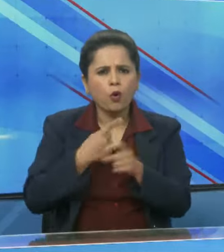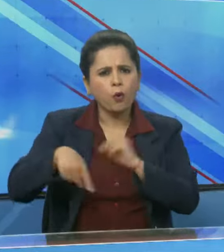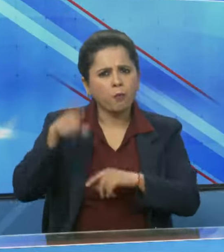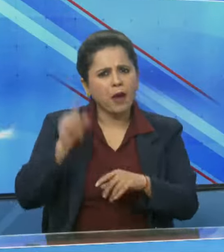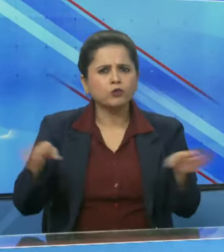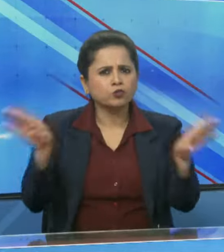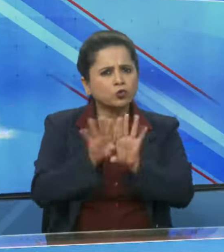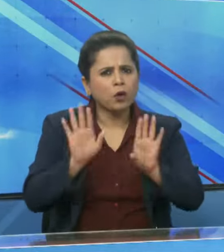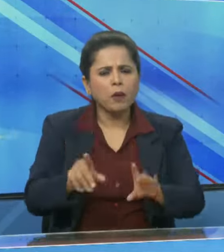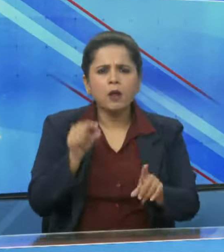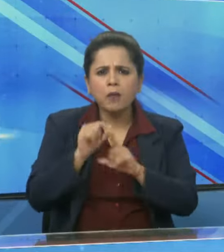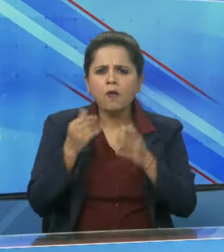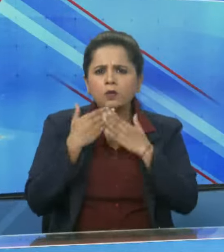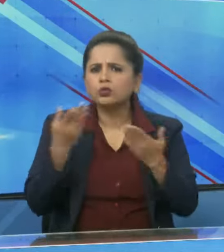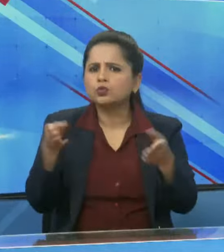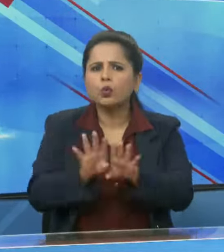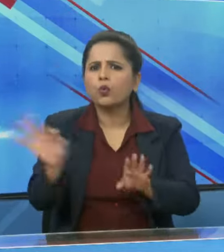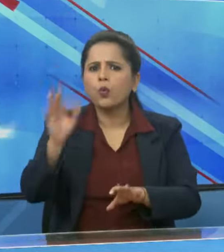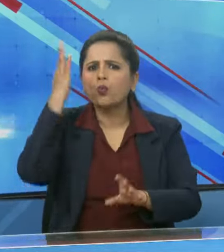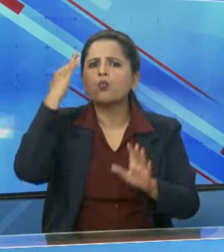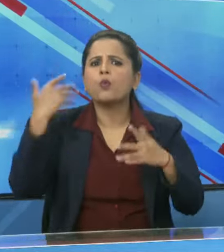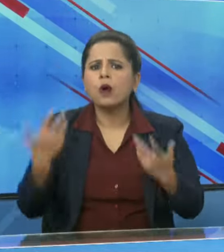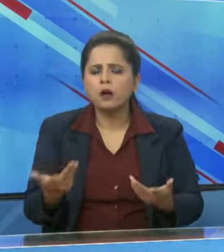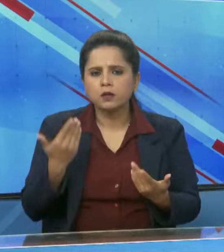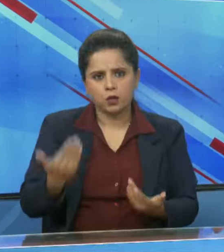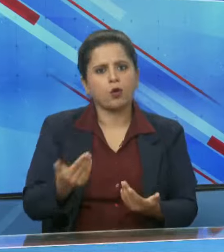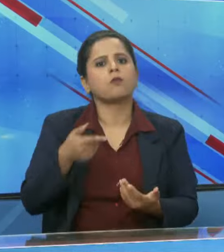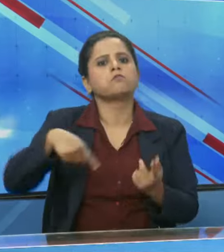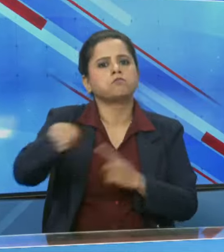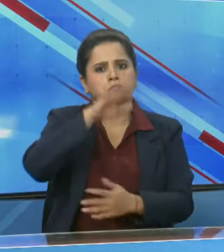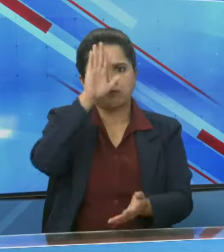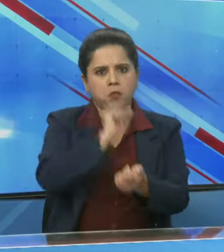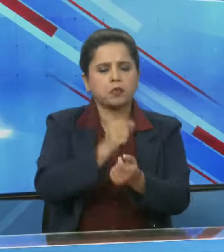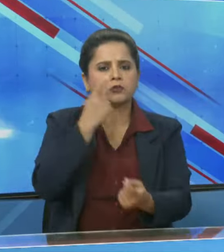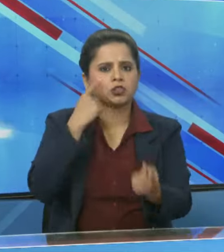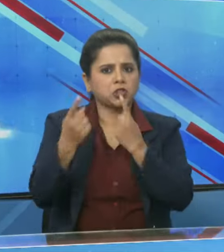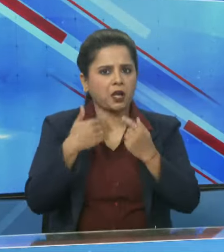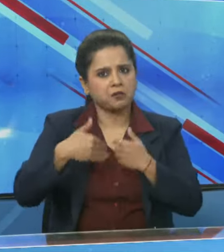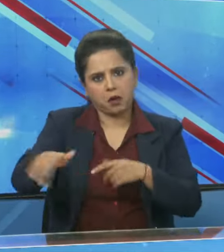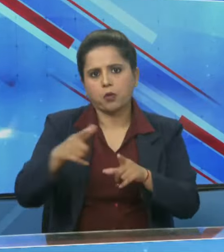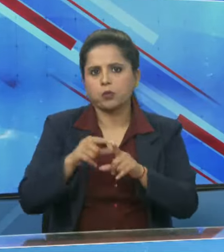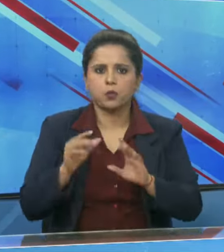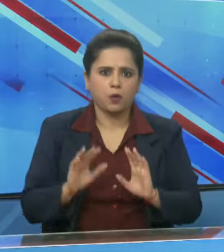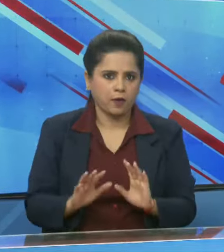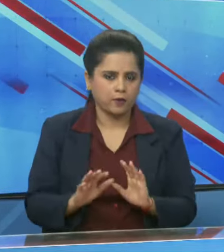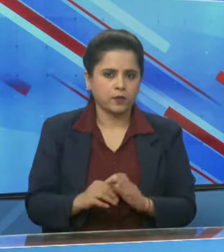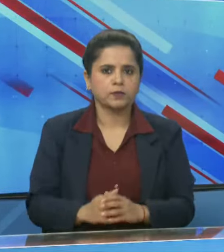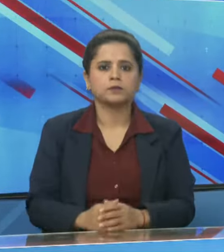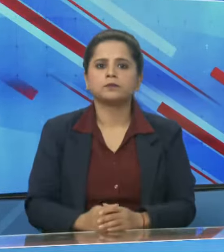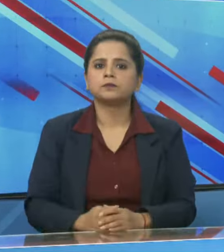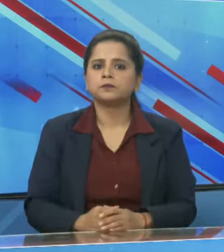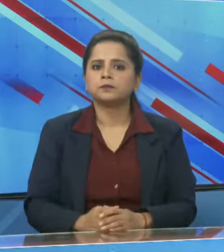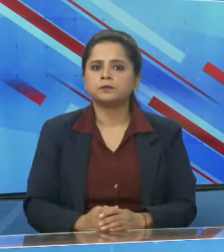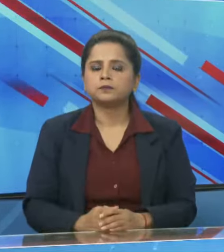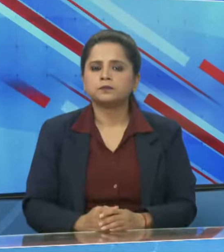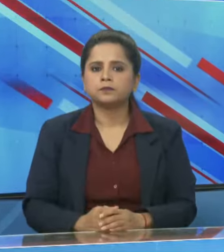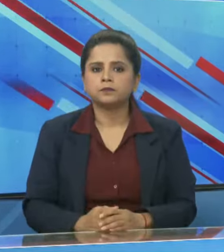बावजूद निजी स्कूल में छुट्टी क्यों नहीं थी? फिलहाल पुलिस इस मामले की जांच कर रही है।